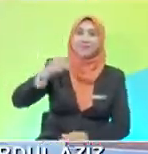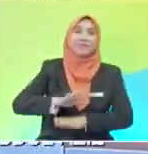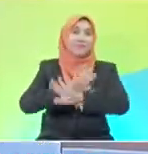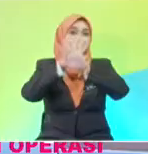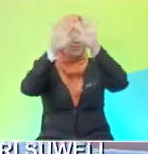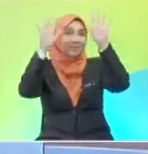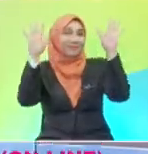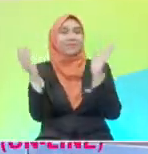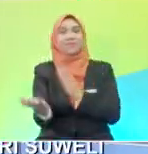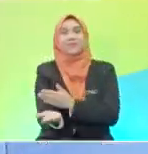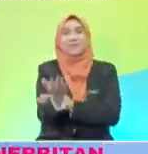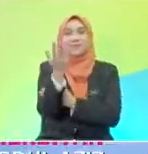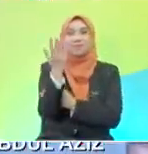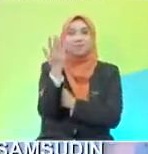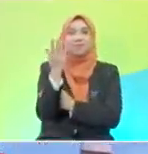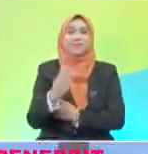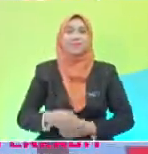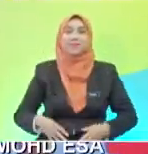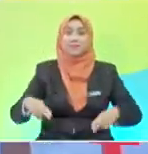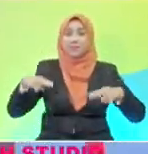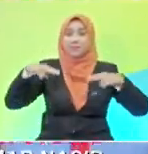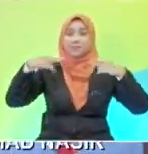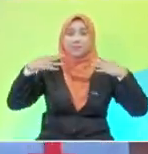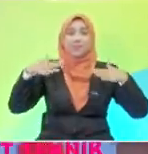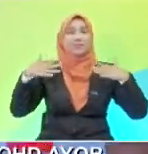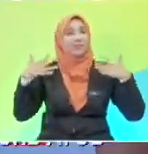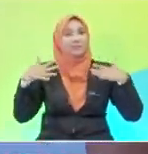bersinar waktu siang sayang